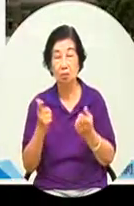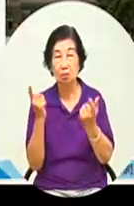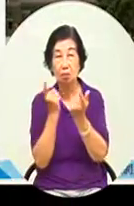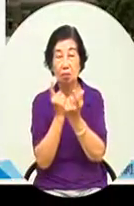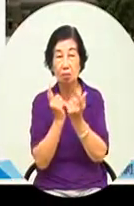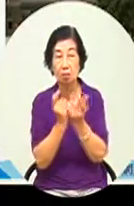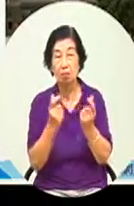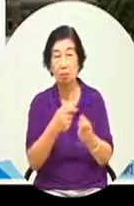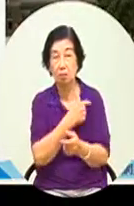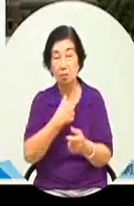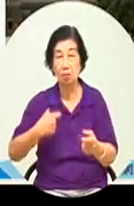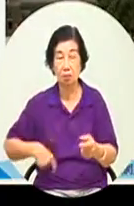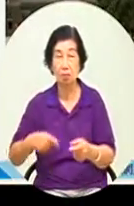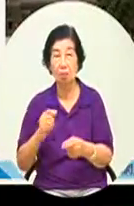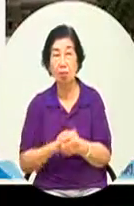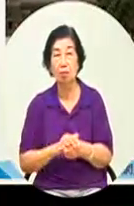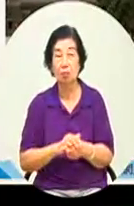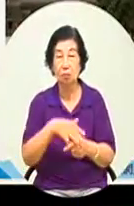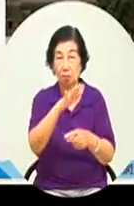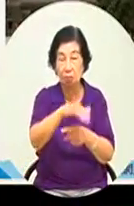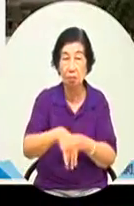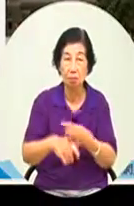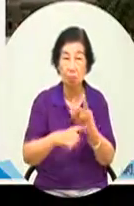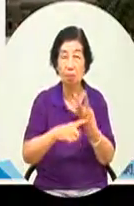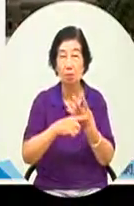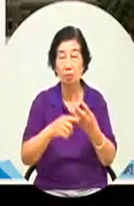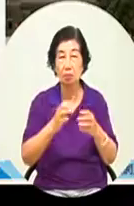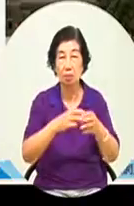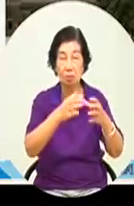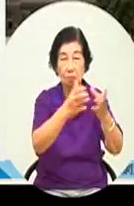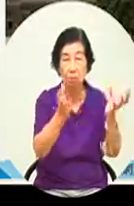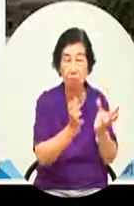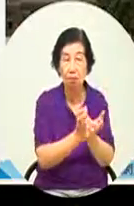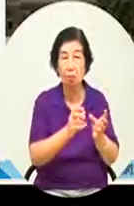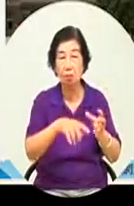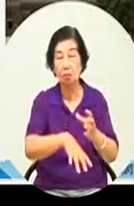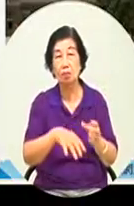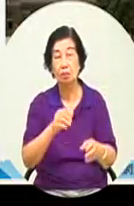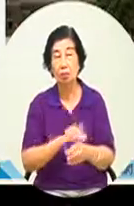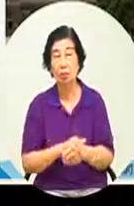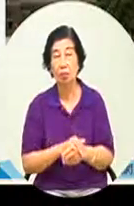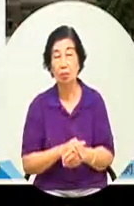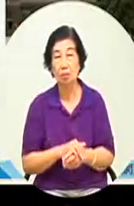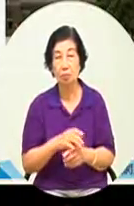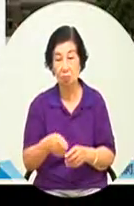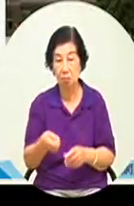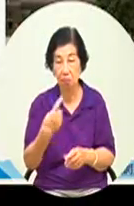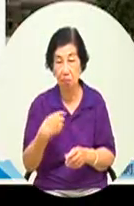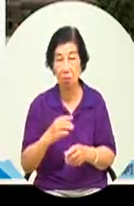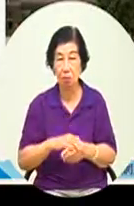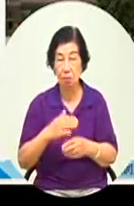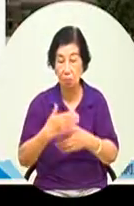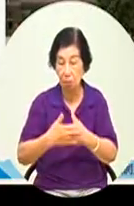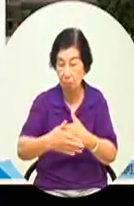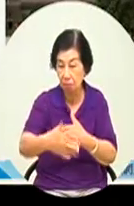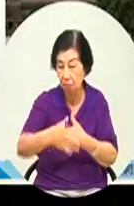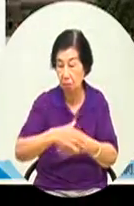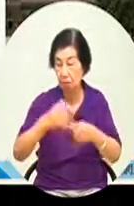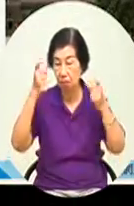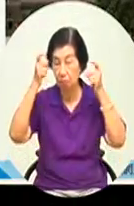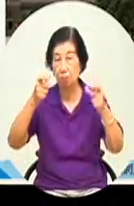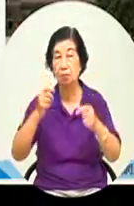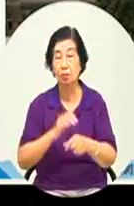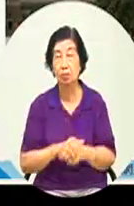团，他们来到高雄，结果在高雄本来安排好的行程，却出现了神